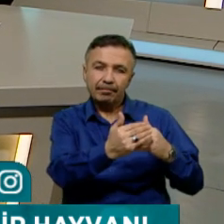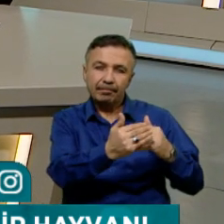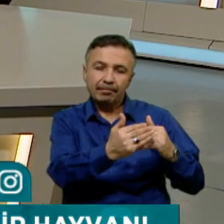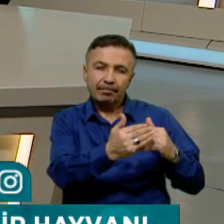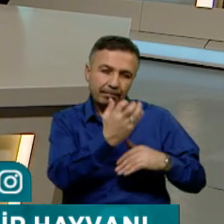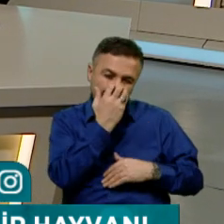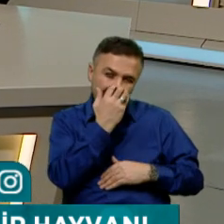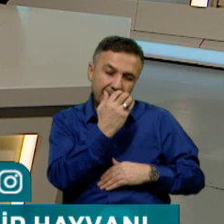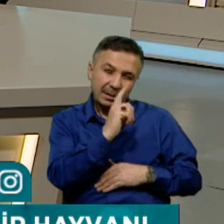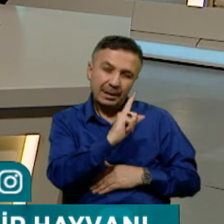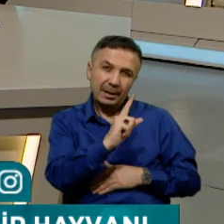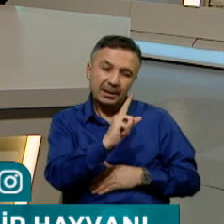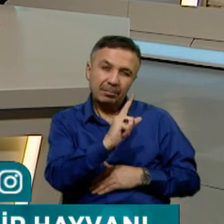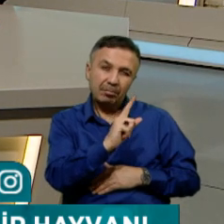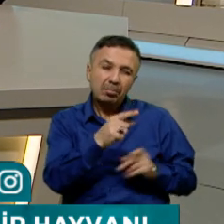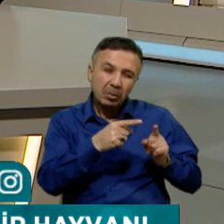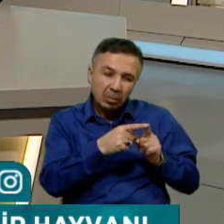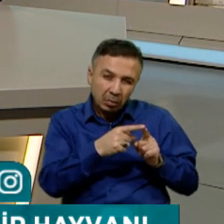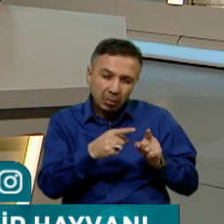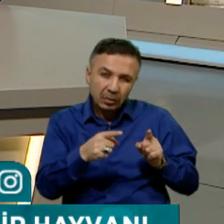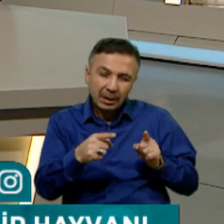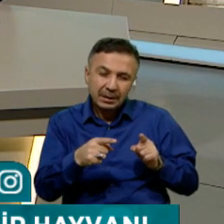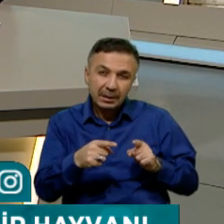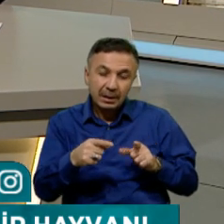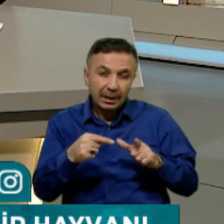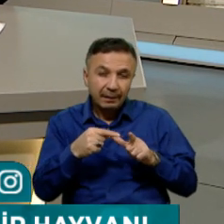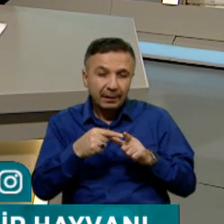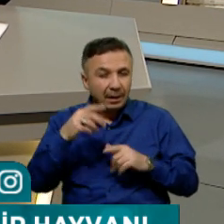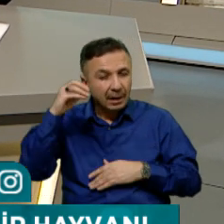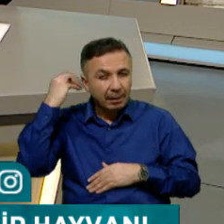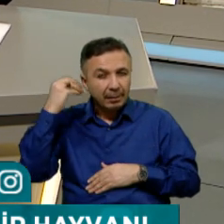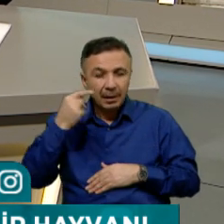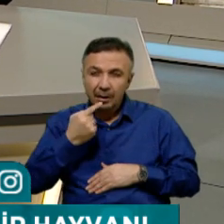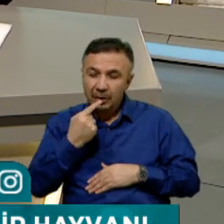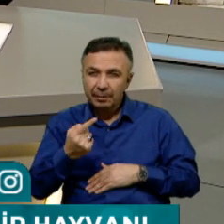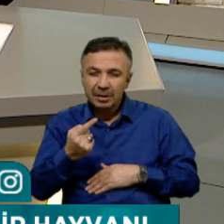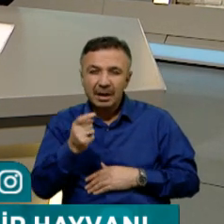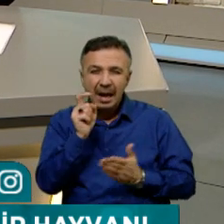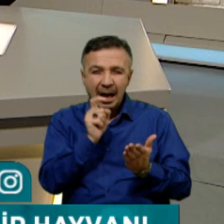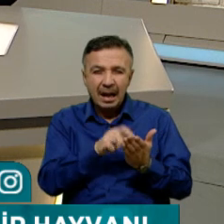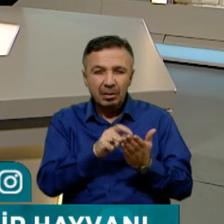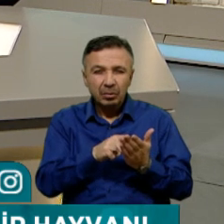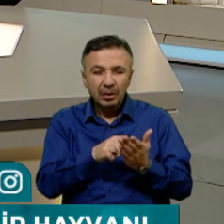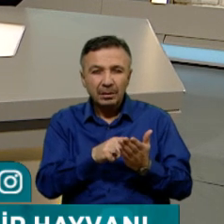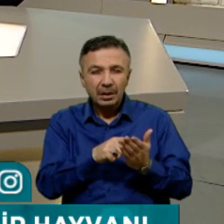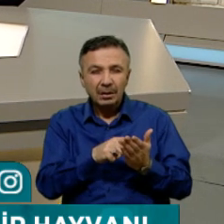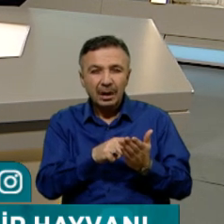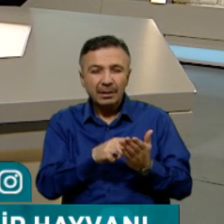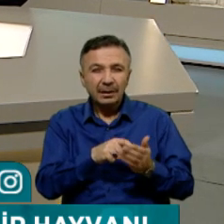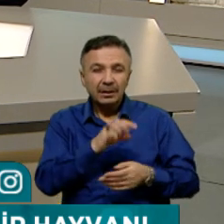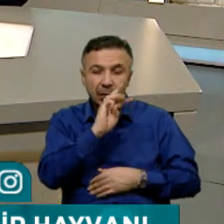hapsetmek gerekir Bunu süresini değil ama şöyle söylemiş tavuk tür hayvanlar da üç gün